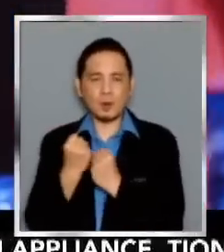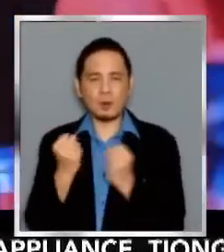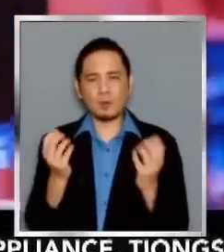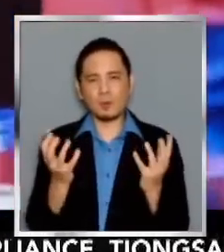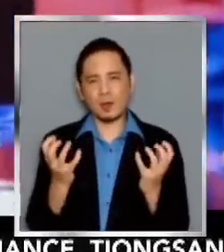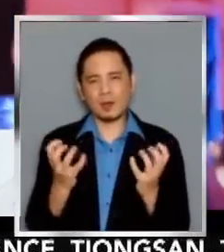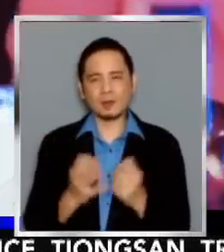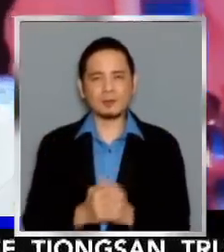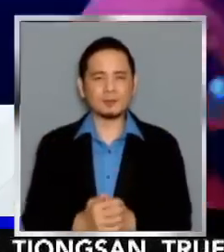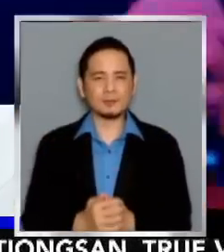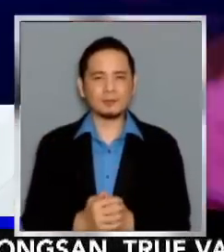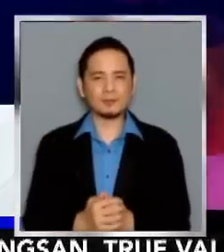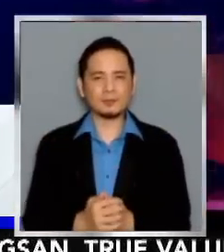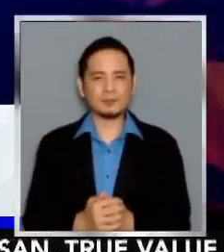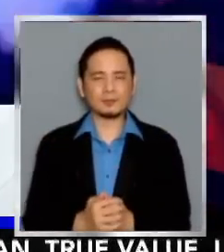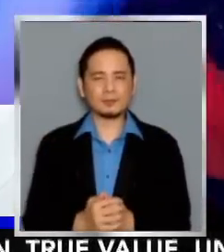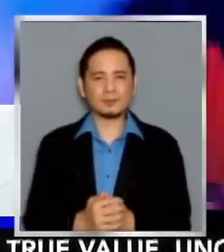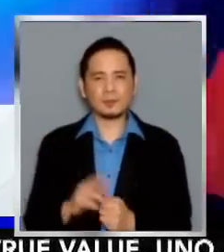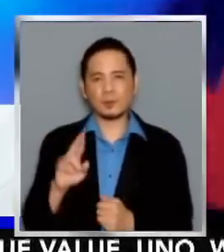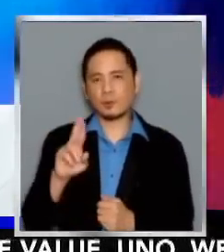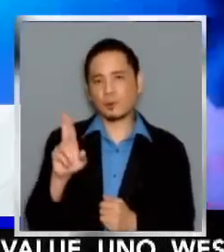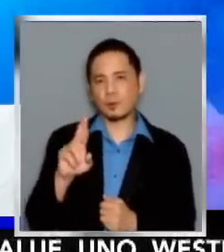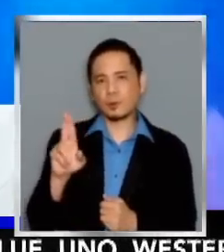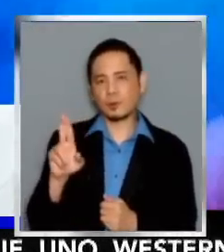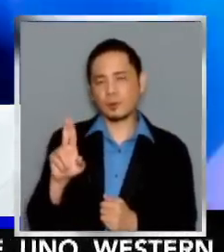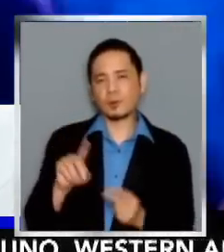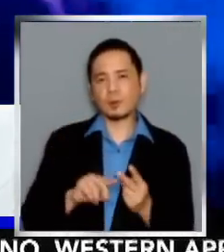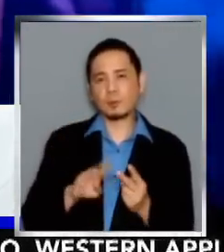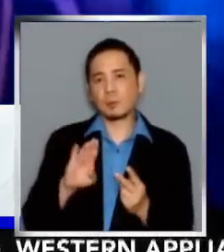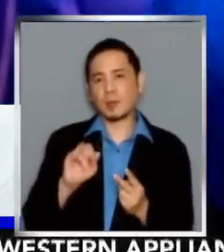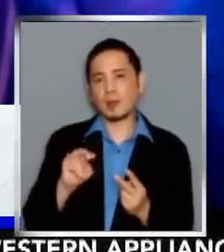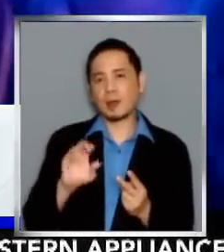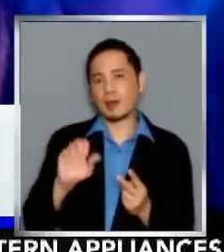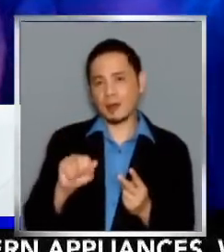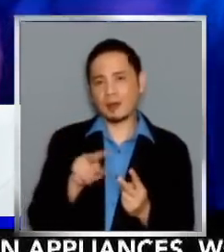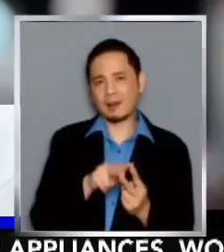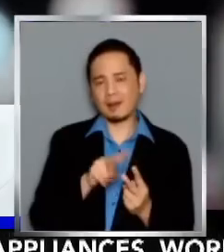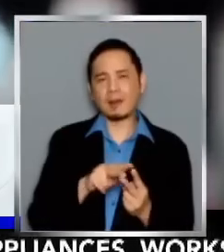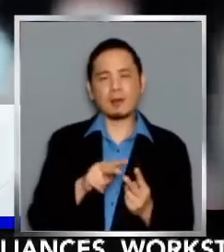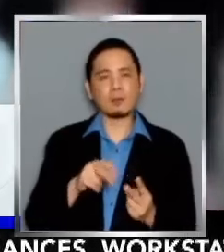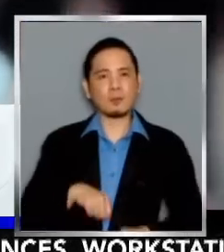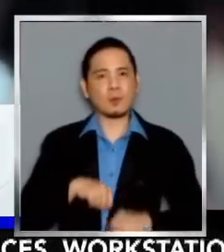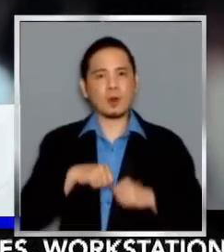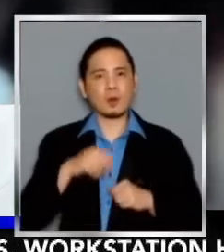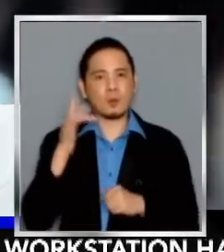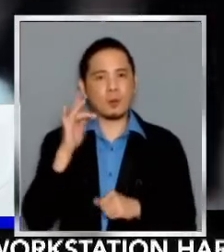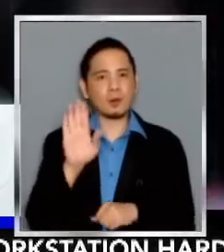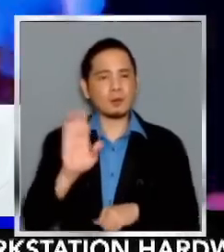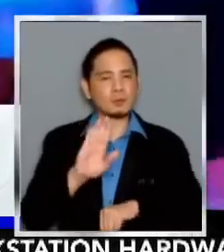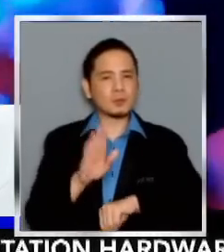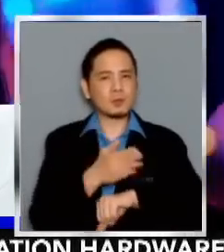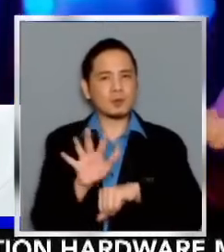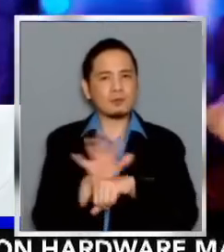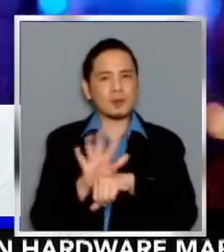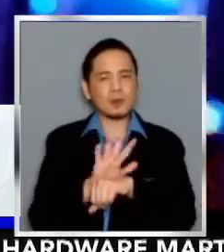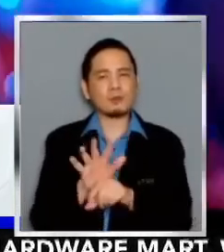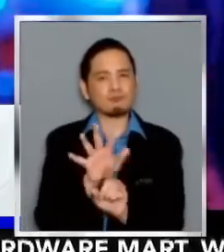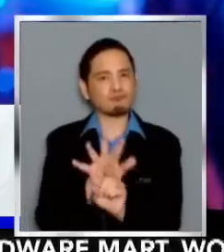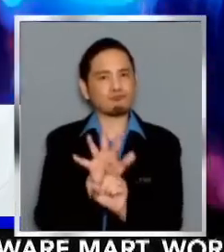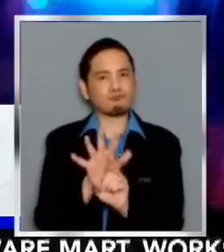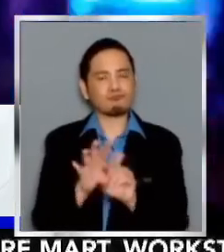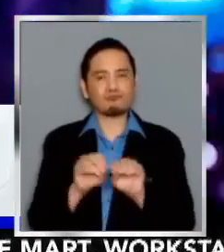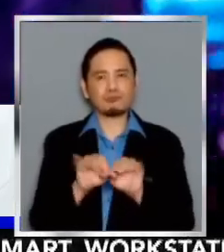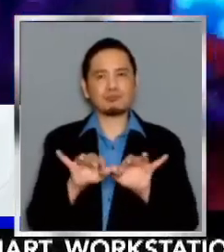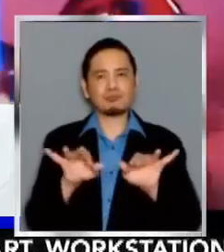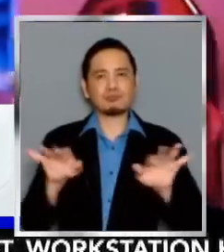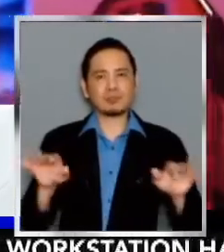Proud naman si Naruru at Bianca na trending ang City Girl music video ni Shanti Dope kung saan ang leading lady ay si Bianca.